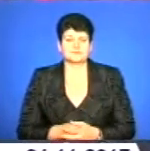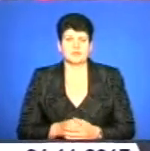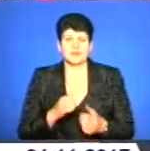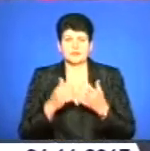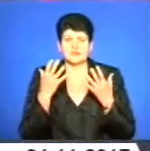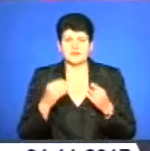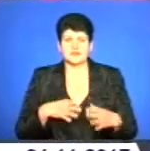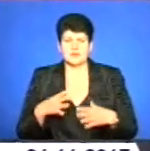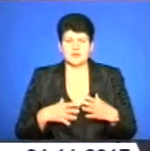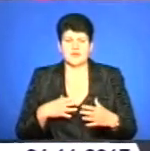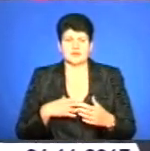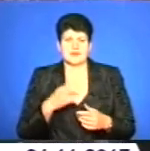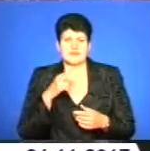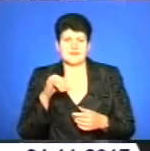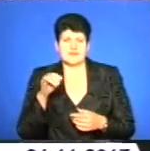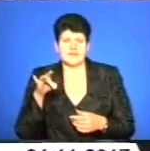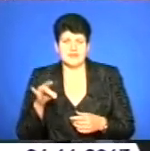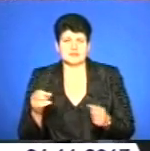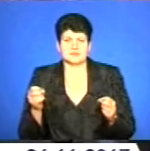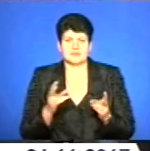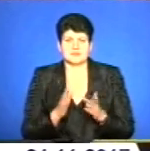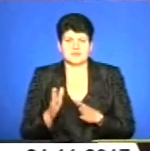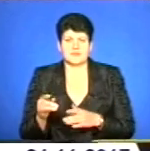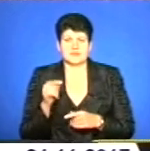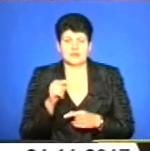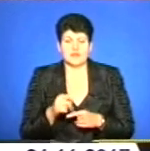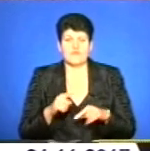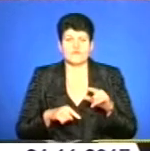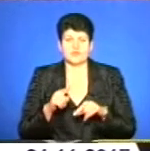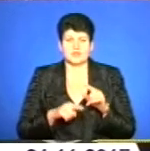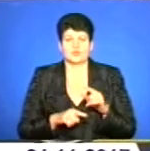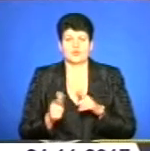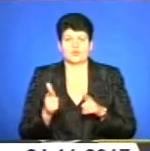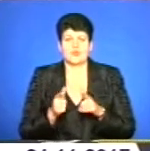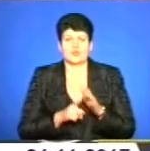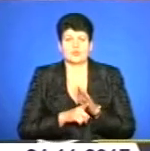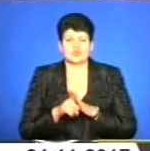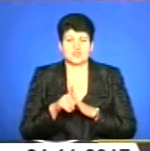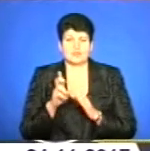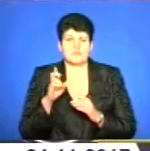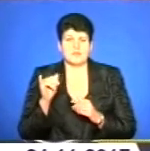Щоденні тренування, дієта та спецрежим. Так у родині Меркушиних готувалися до початку біатлонного сезону